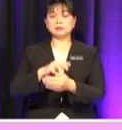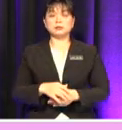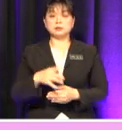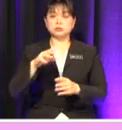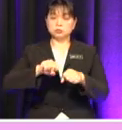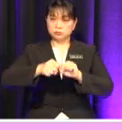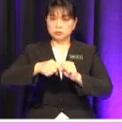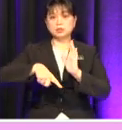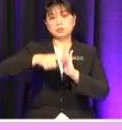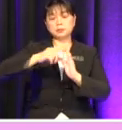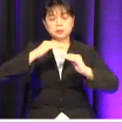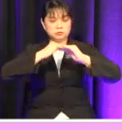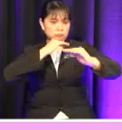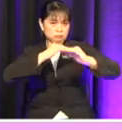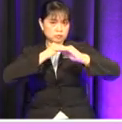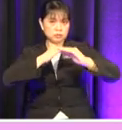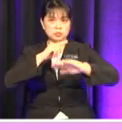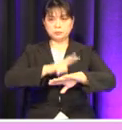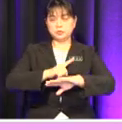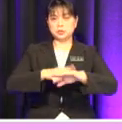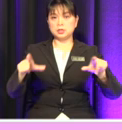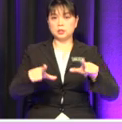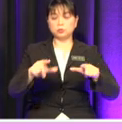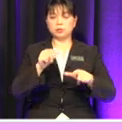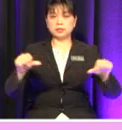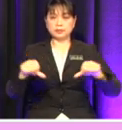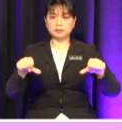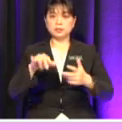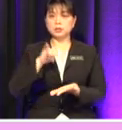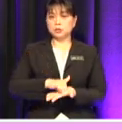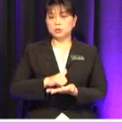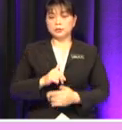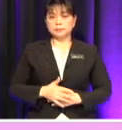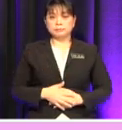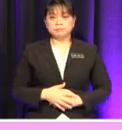stabil semasa melakukan Oke aksi tersebut Oke